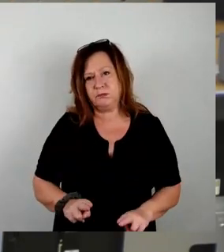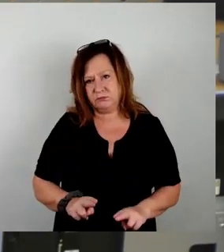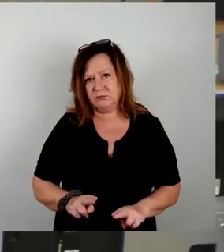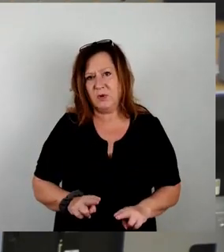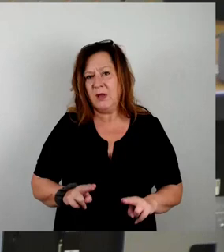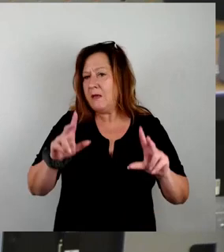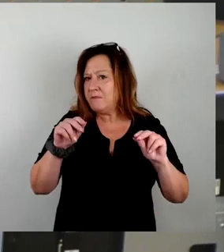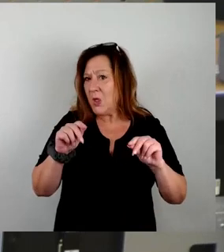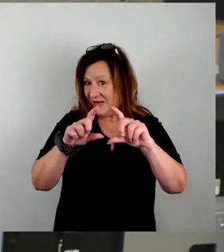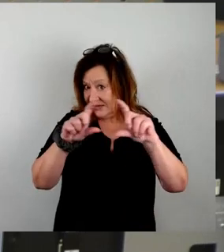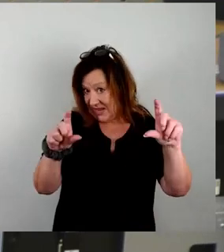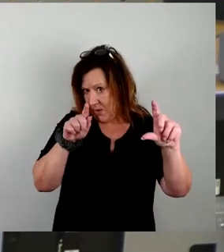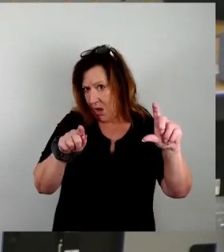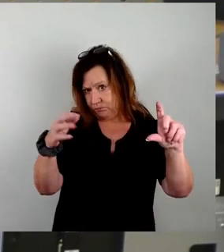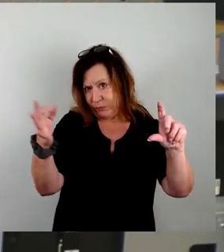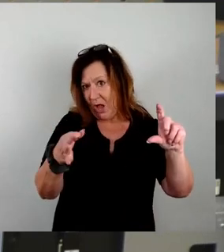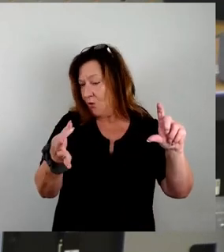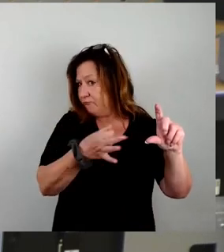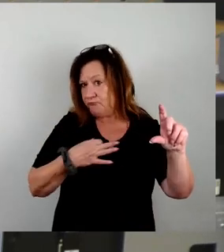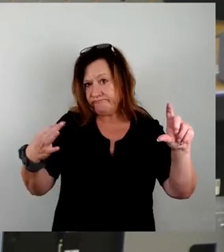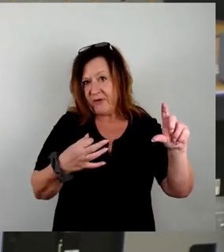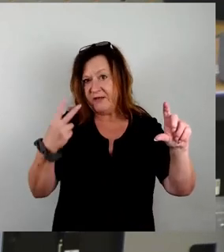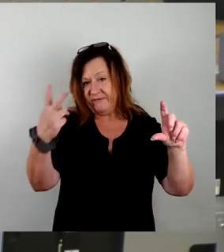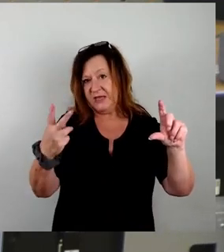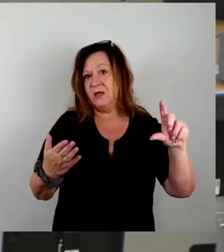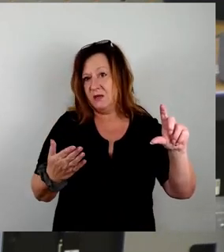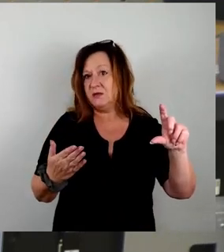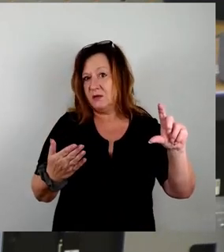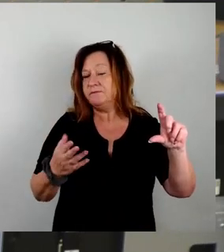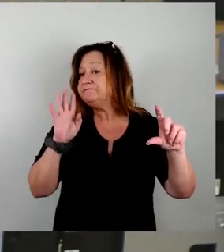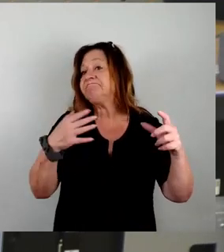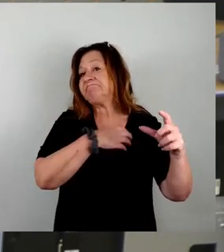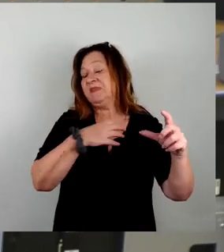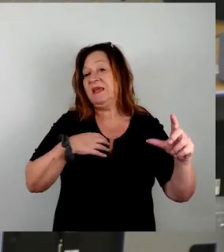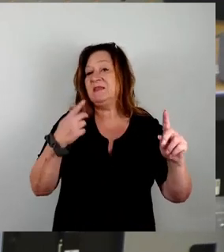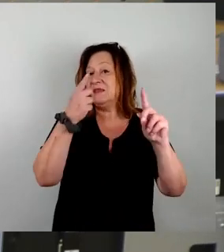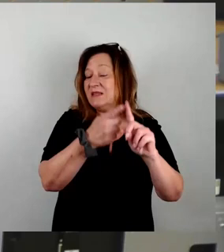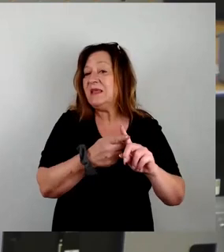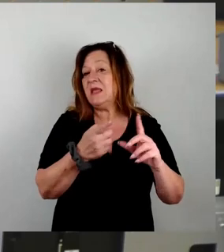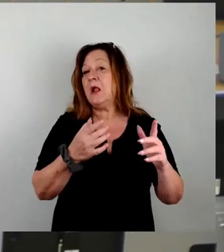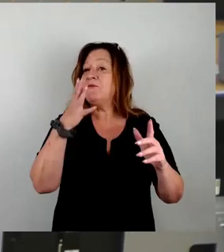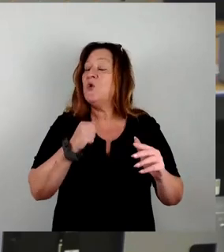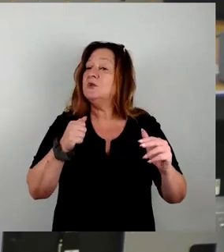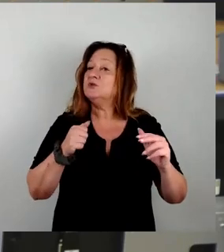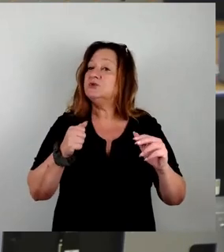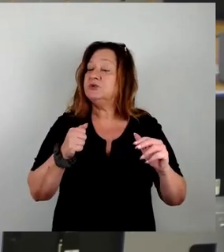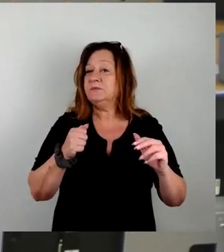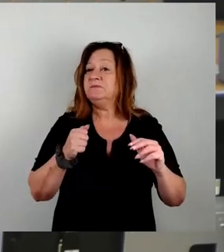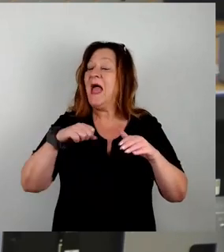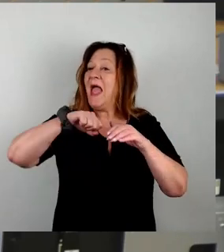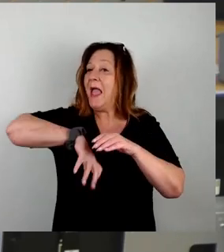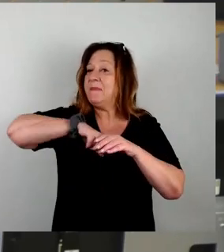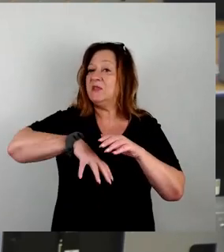alle an. Mit dieser Bewerbung bekennen wir uns einmal mehr zu unserem Ziel, in Dresden den CO2-Ausstoß zu senken und ambitionierte Klimaziele zu